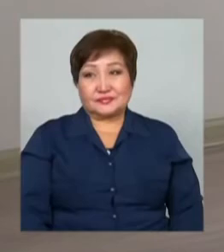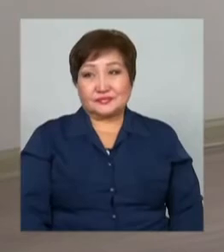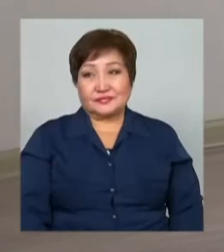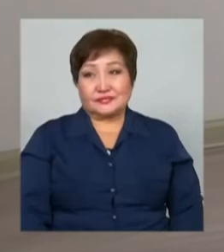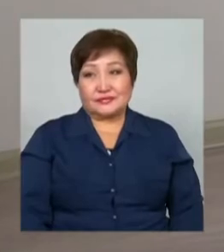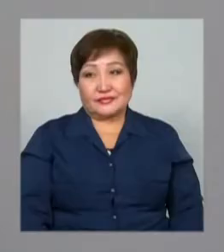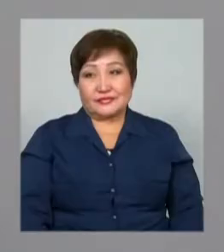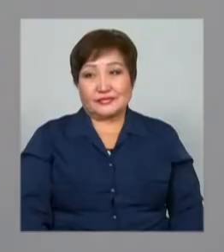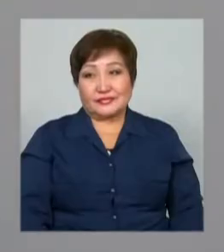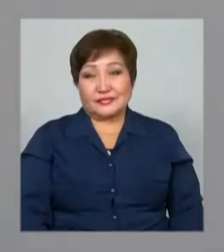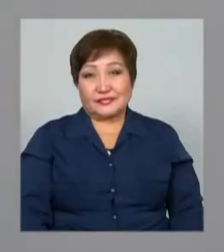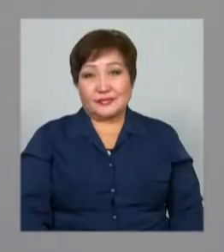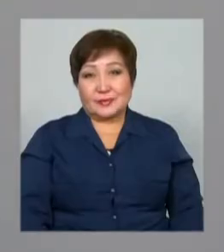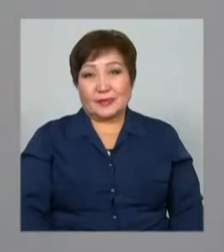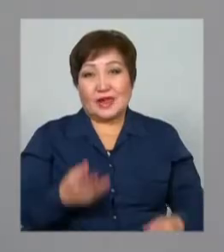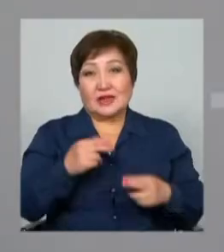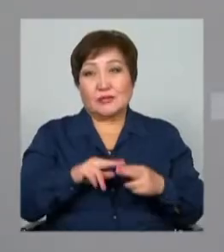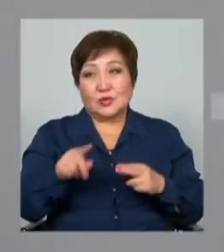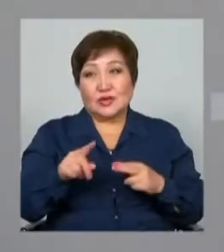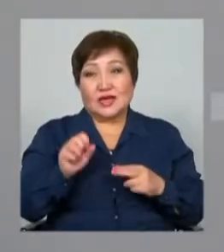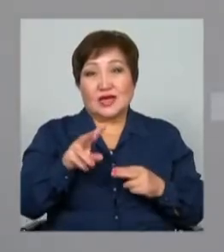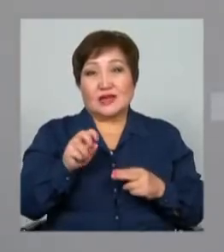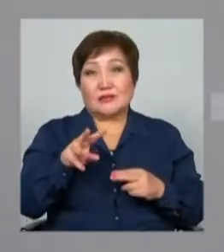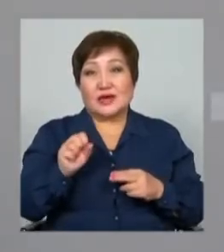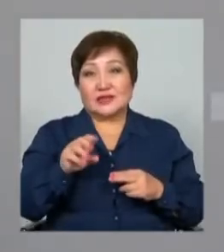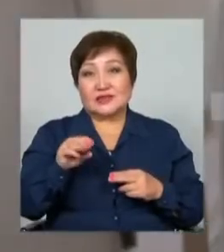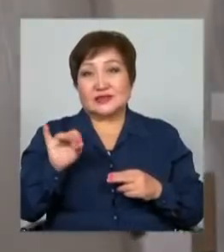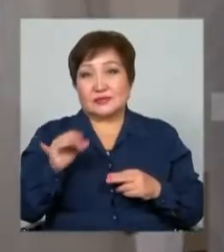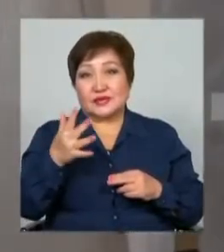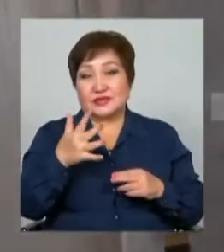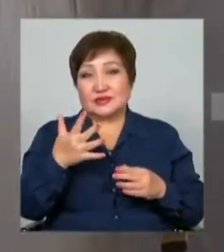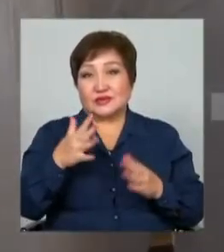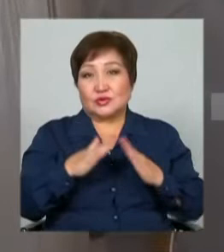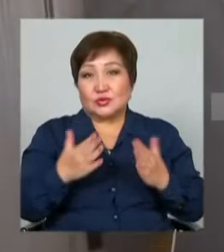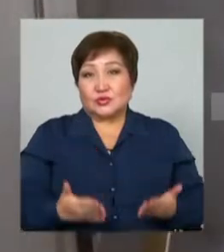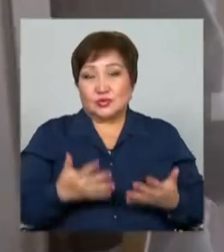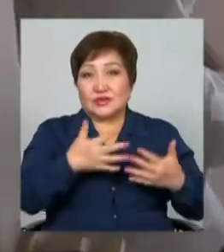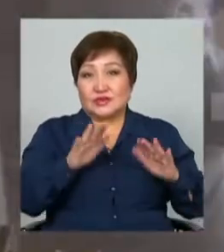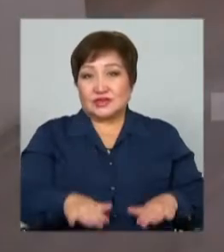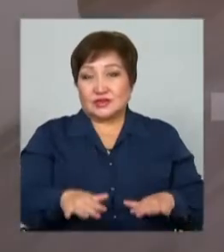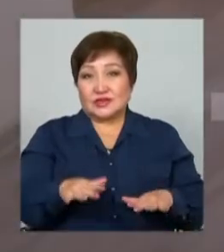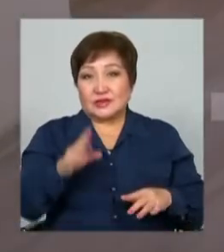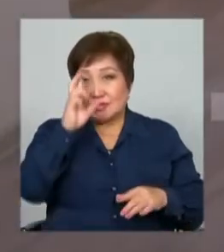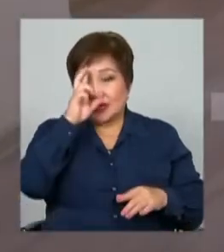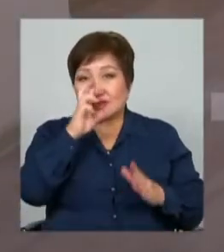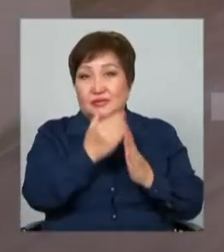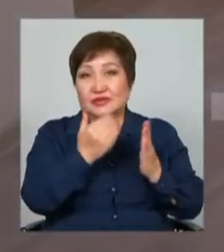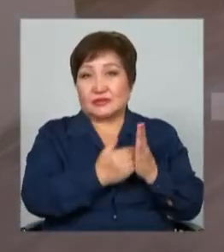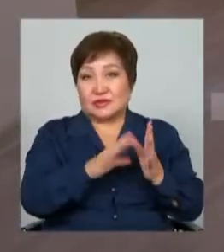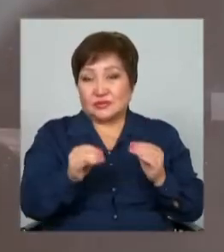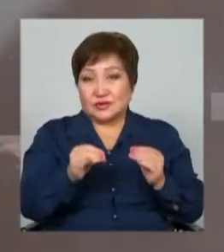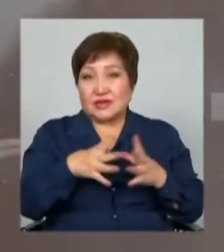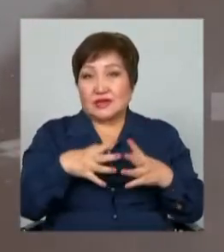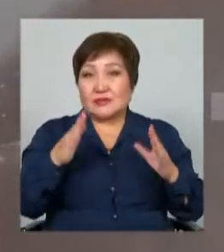Ура! Шашу! Ал бұл Алма Сити 5 тұрғын үй кешенінен мемлекеттік бағдарлама арқылы баспаналы болған Қорлан Қадырқұлованың